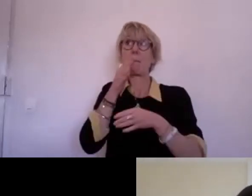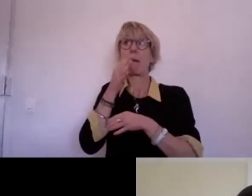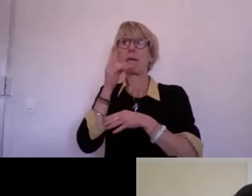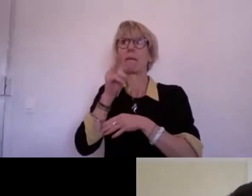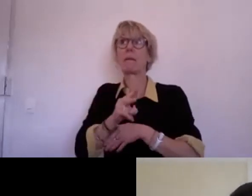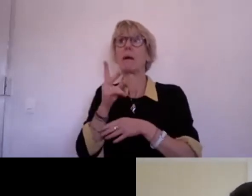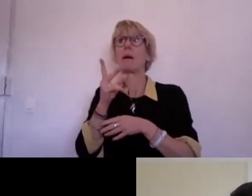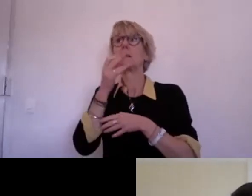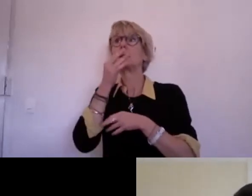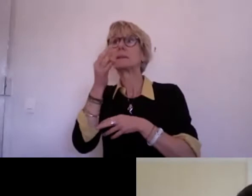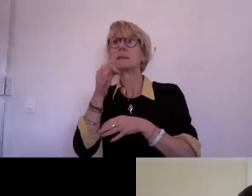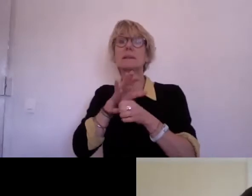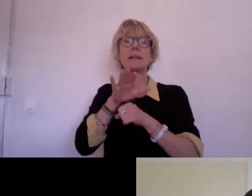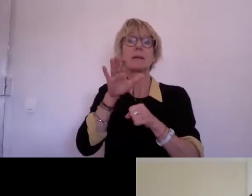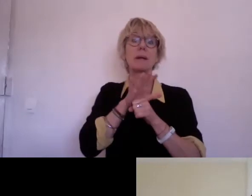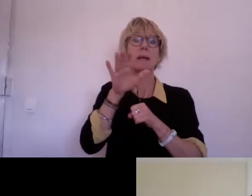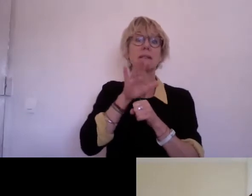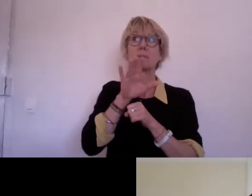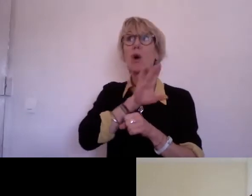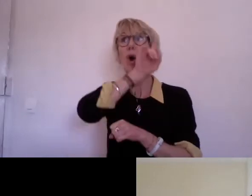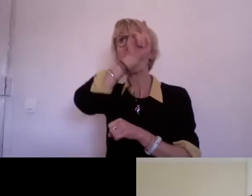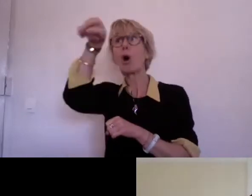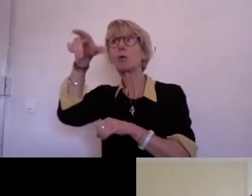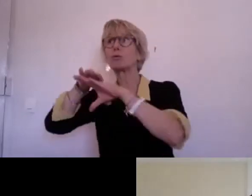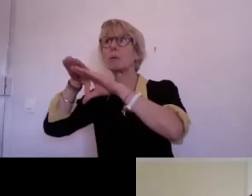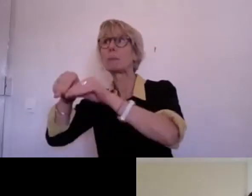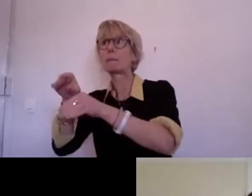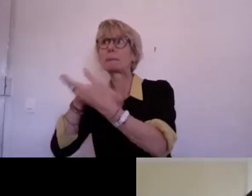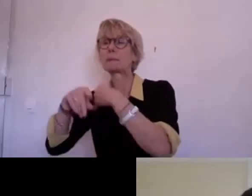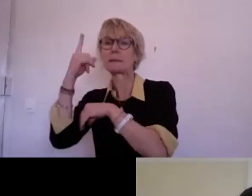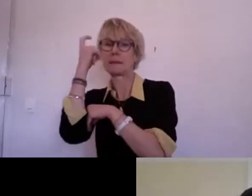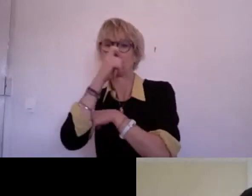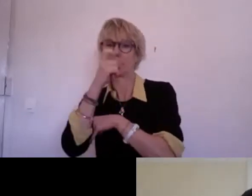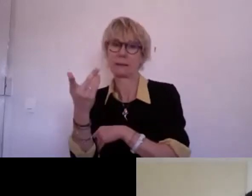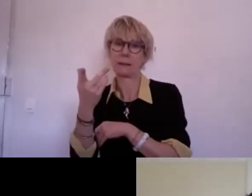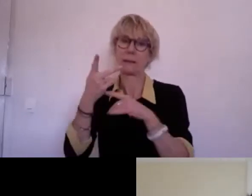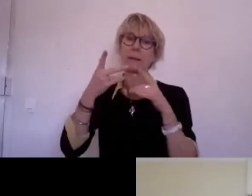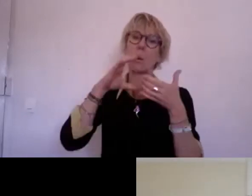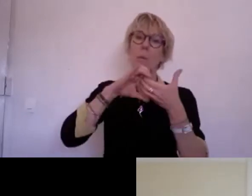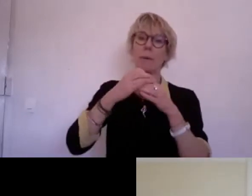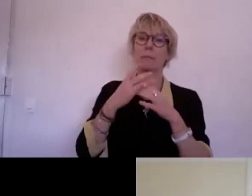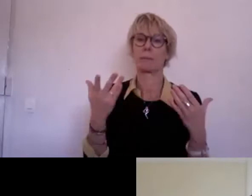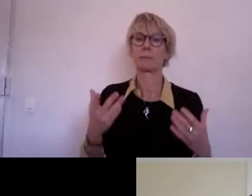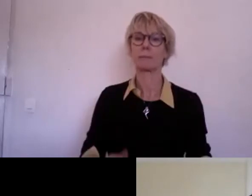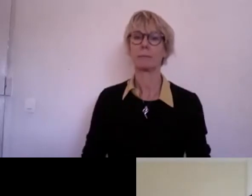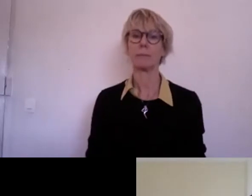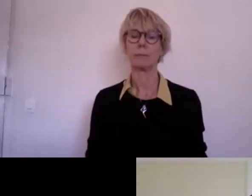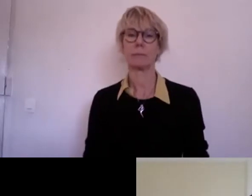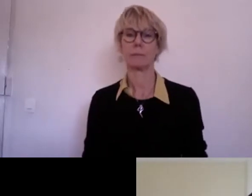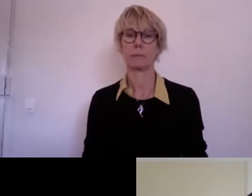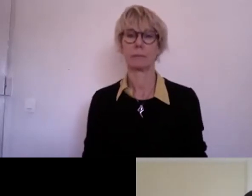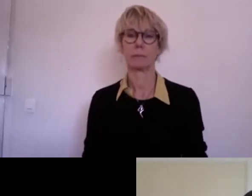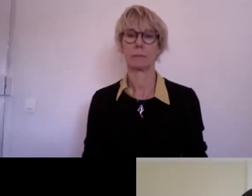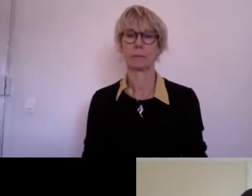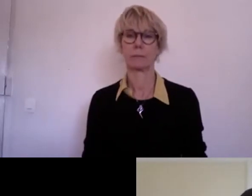hors les murs, ça reste très contraignant pour nous. Pas impossible, mais contraignant. D'accord. Je ne sais pas